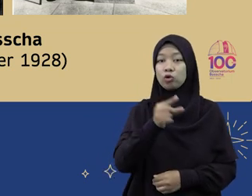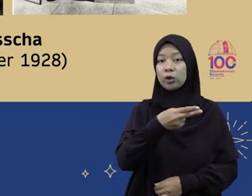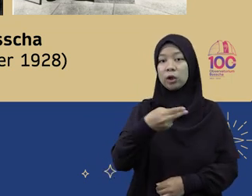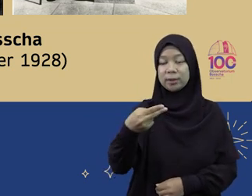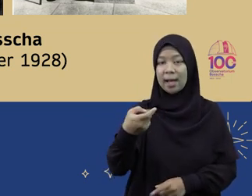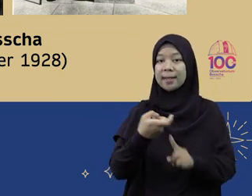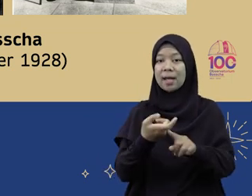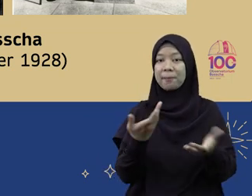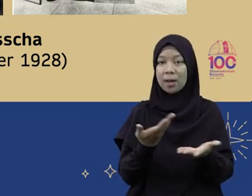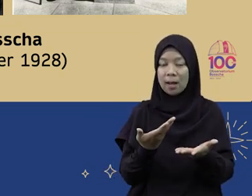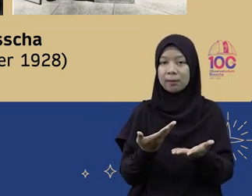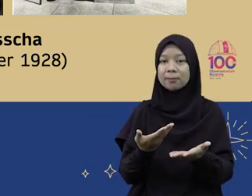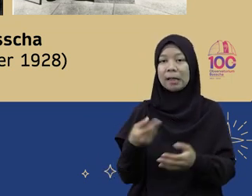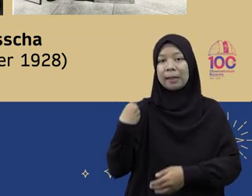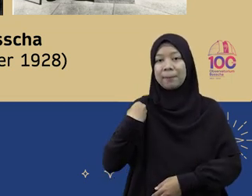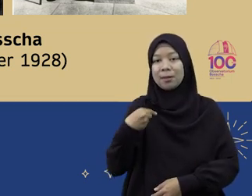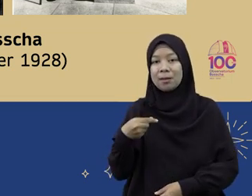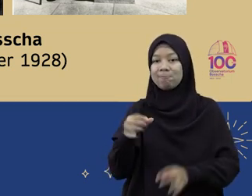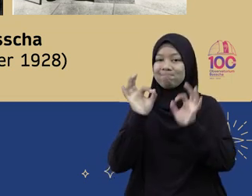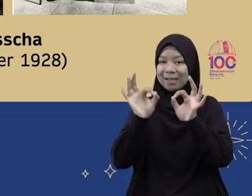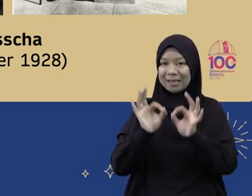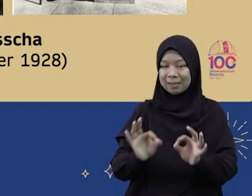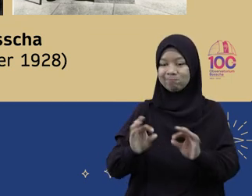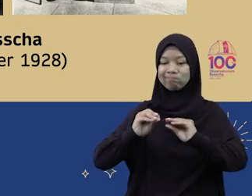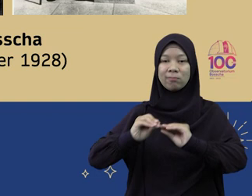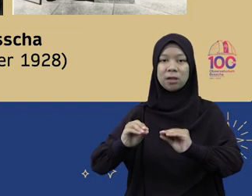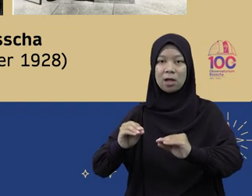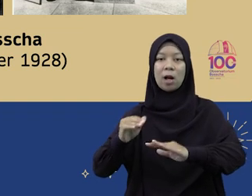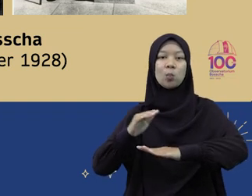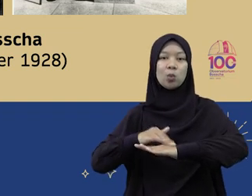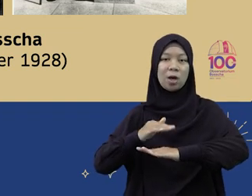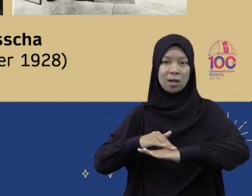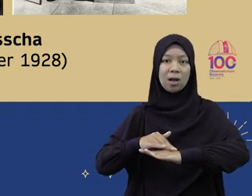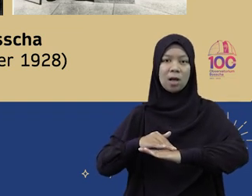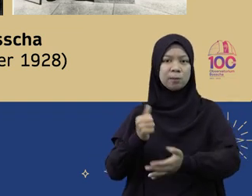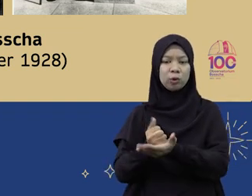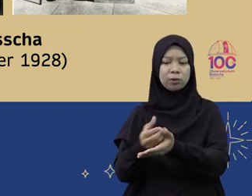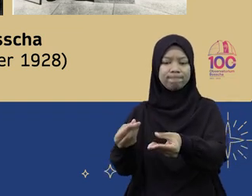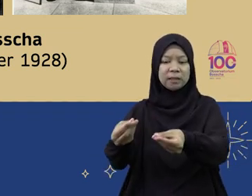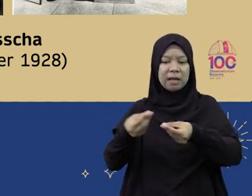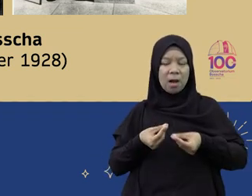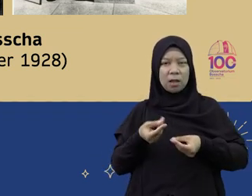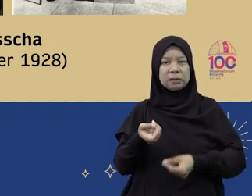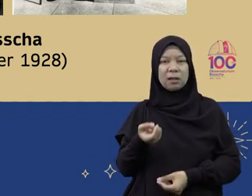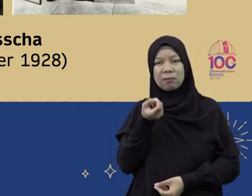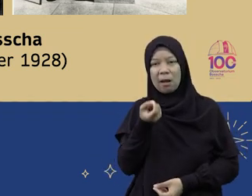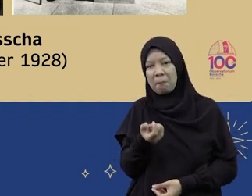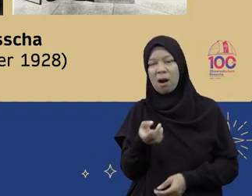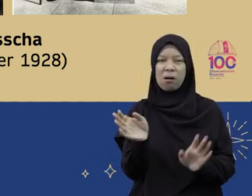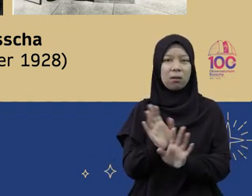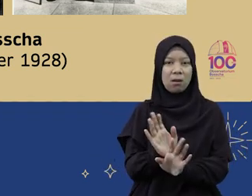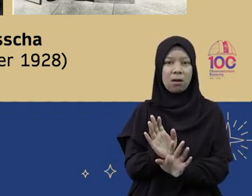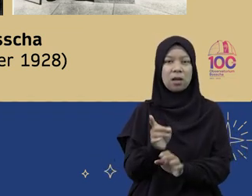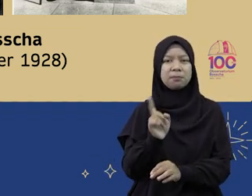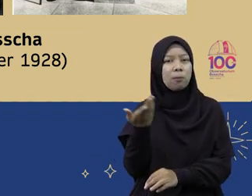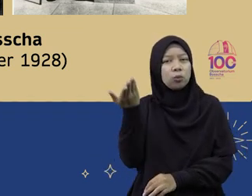pendidikan pengajaran dan kebudayaan tidak mudah menerima suatu fasilitas yang saat